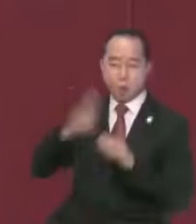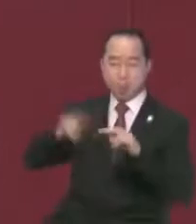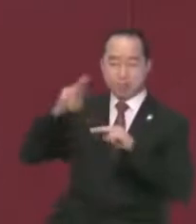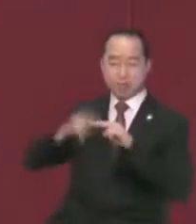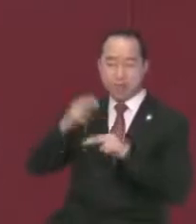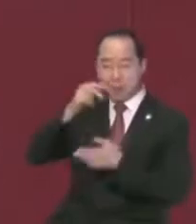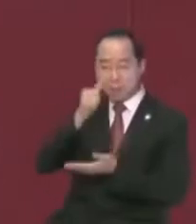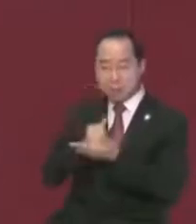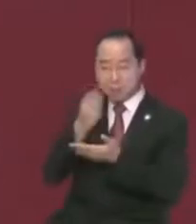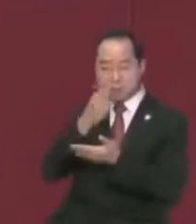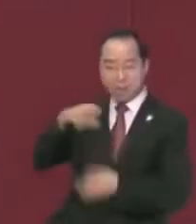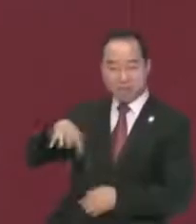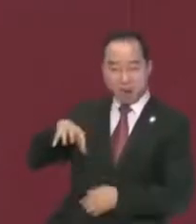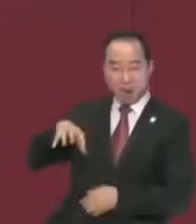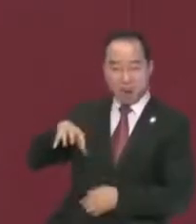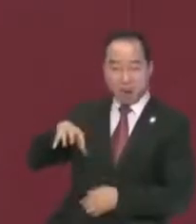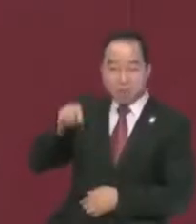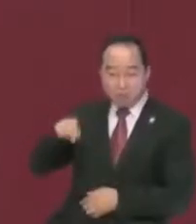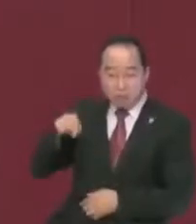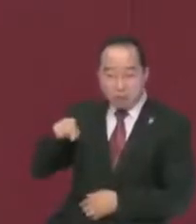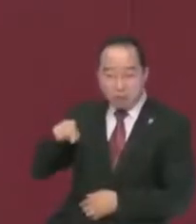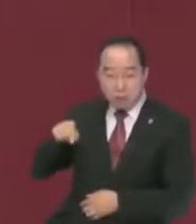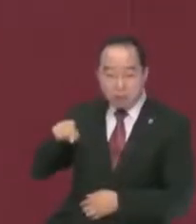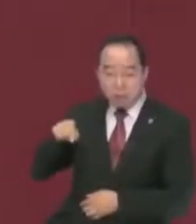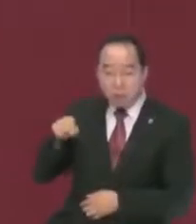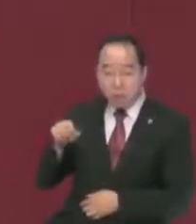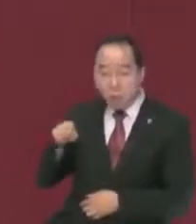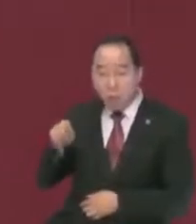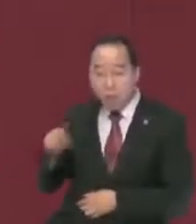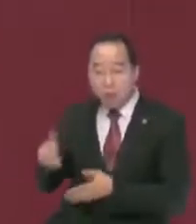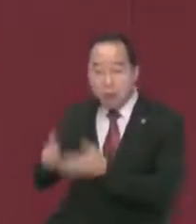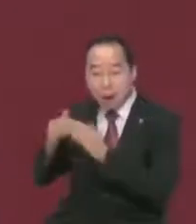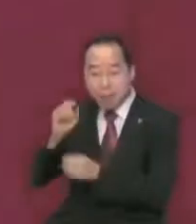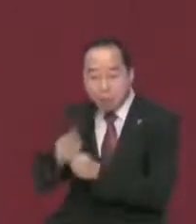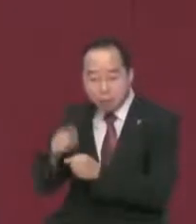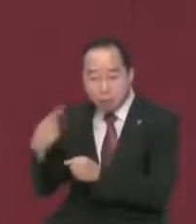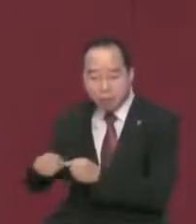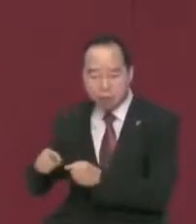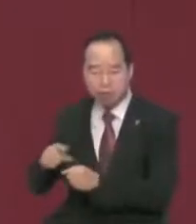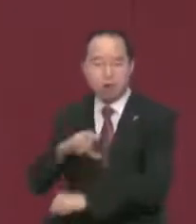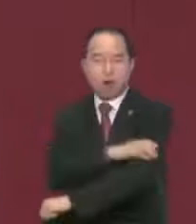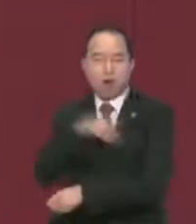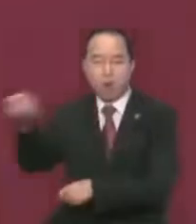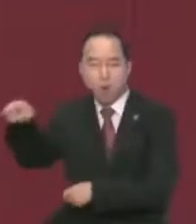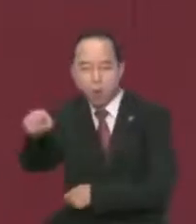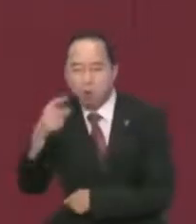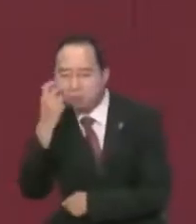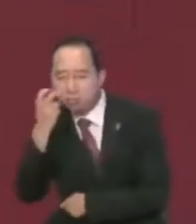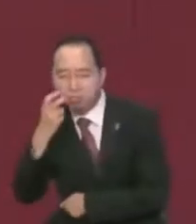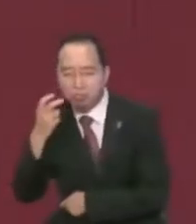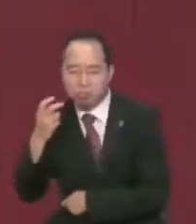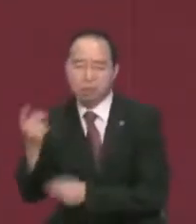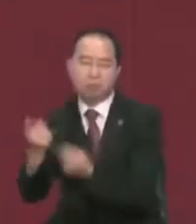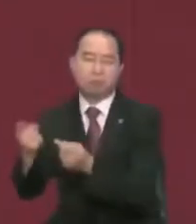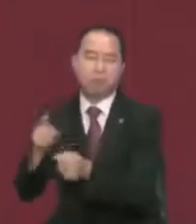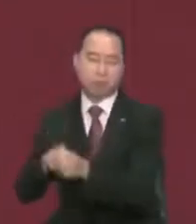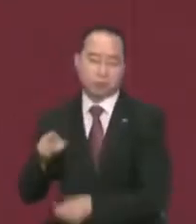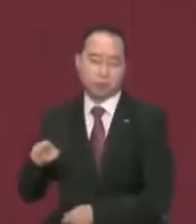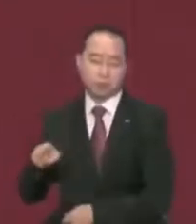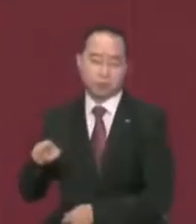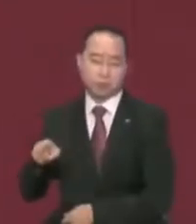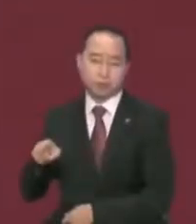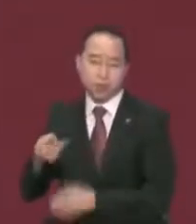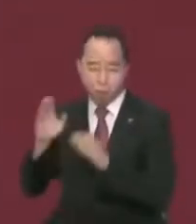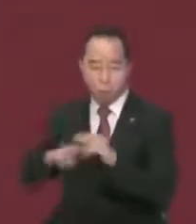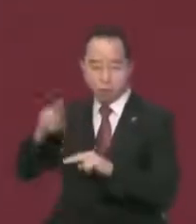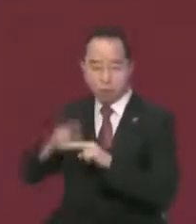고위공직자범죄수사처, 공수처 설치는 권력기관 개혁의 핵심입니다. 오래 미뤄진 공수처 설치